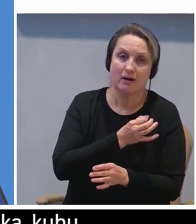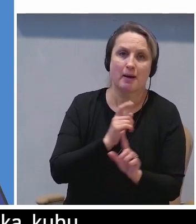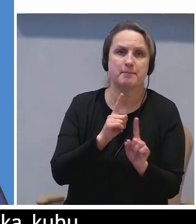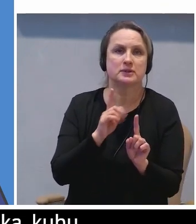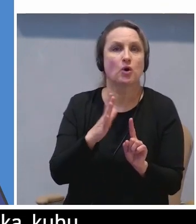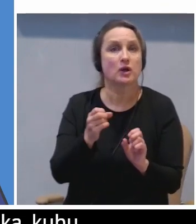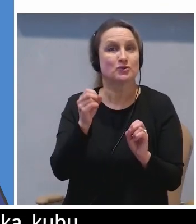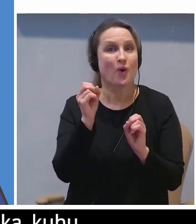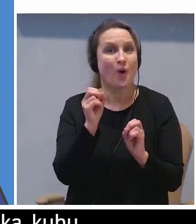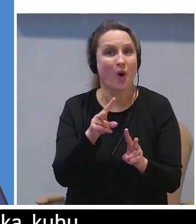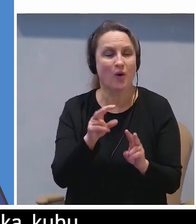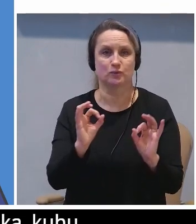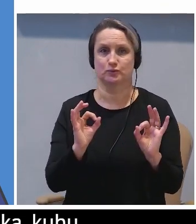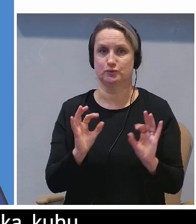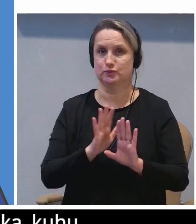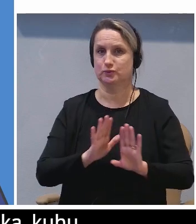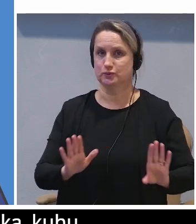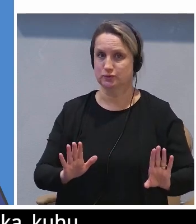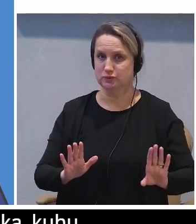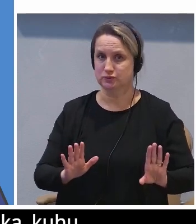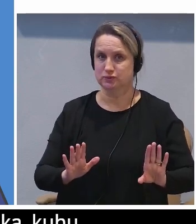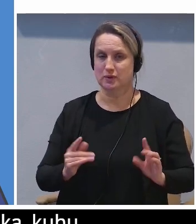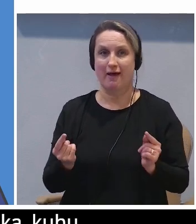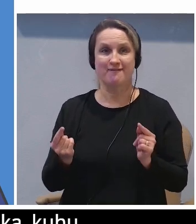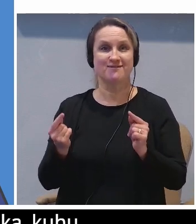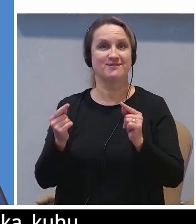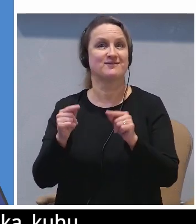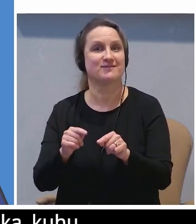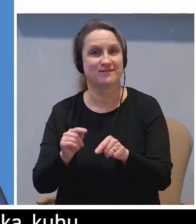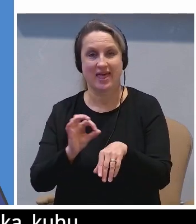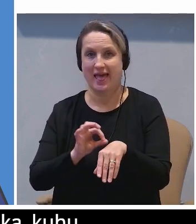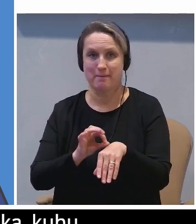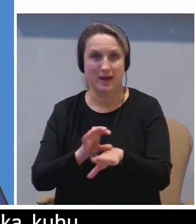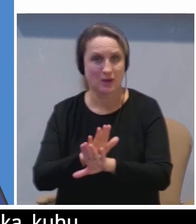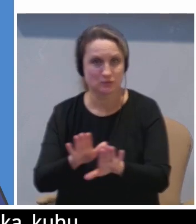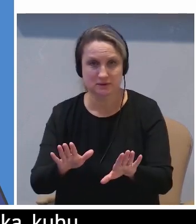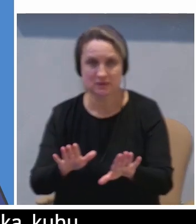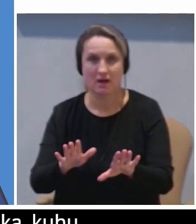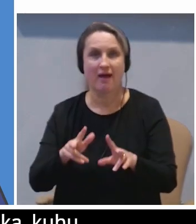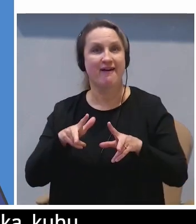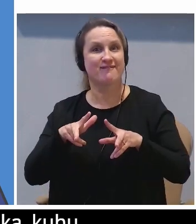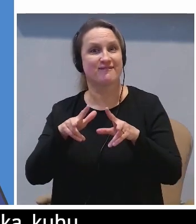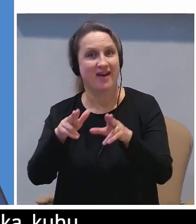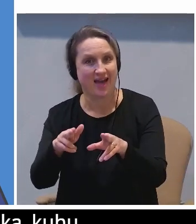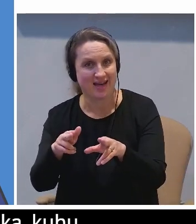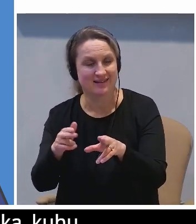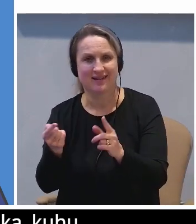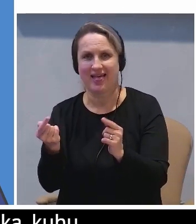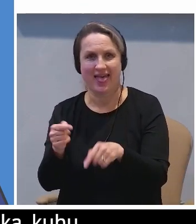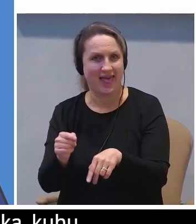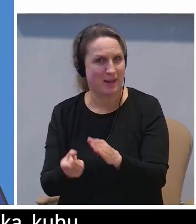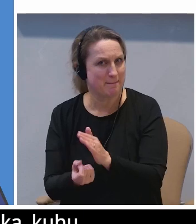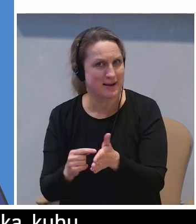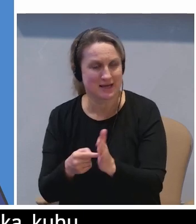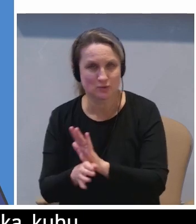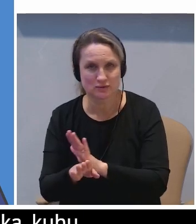virus ohutud, infection. And we ei don't want to põhjusta have to do viirusinfektsiooni transplant ega anymore. vähki So at the ja mis moment oleks when I'm soodsad. doing Ja treatment, for soovime example, vältida for